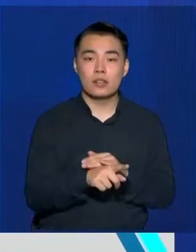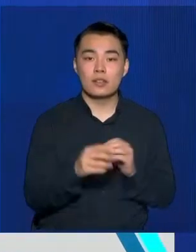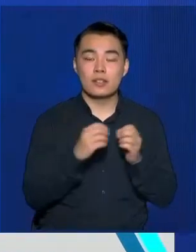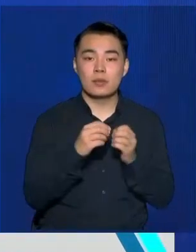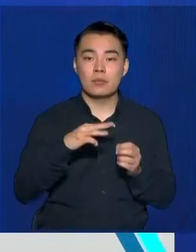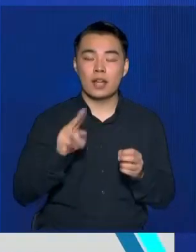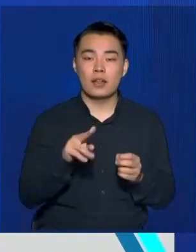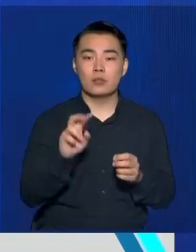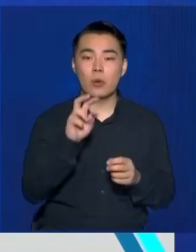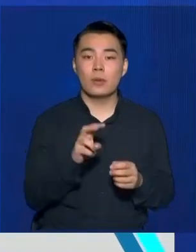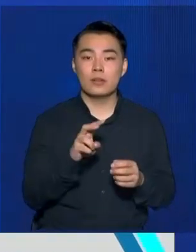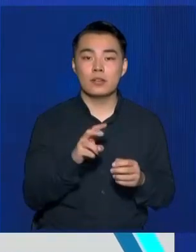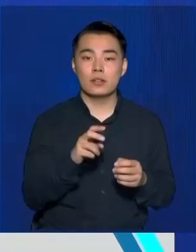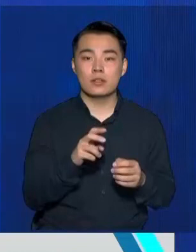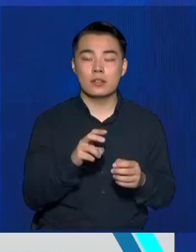10 миллиардов долларов, на